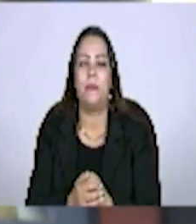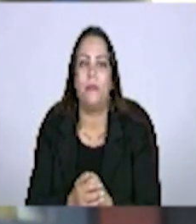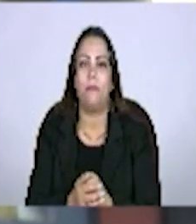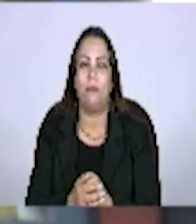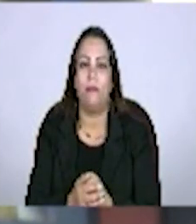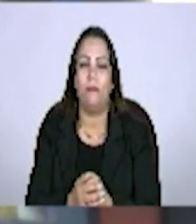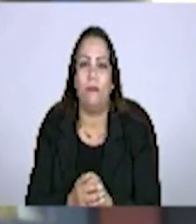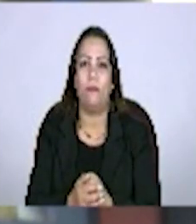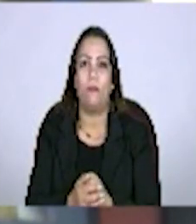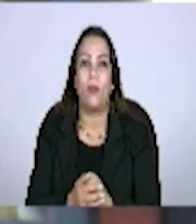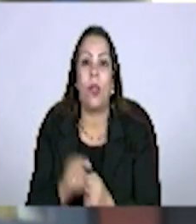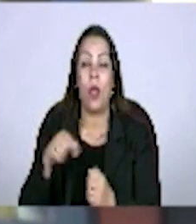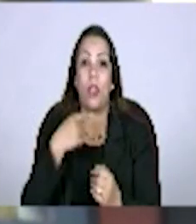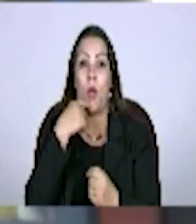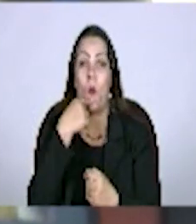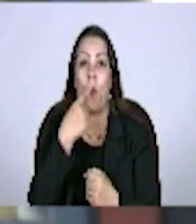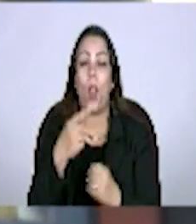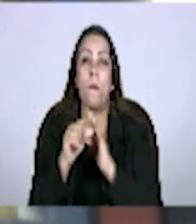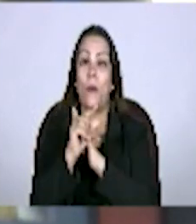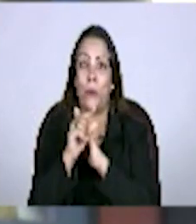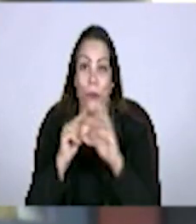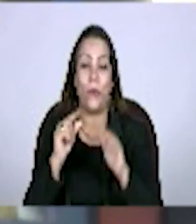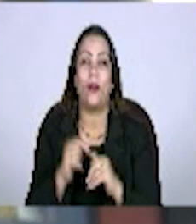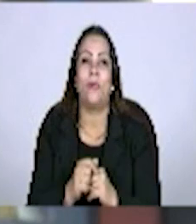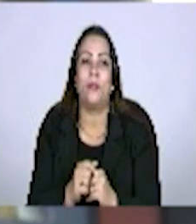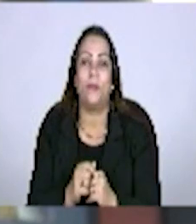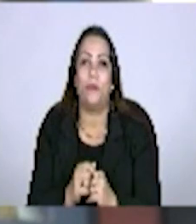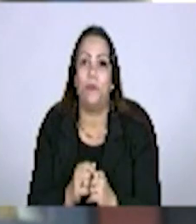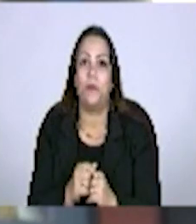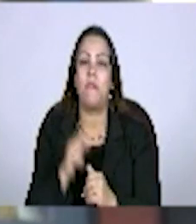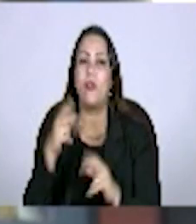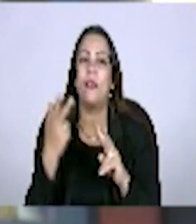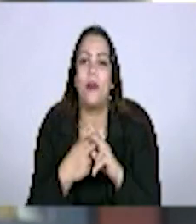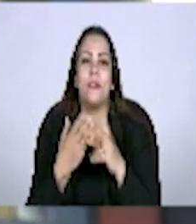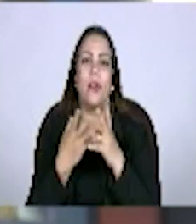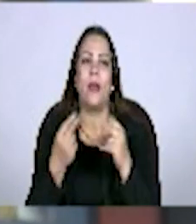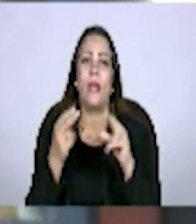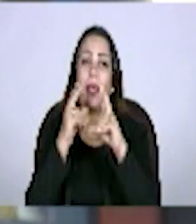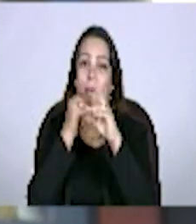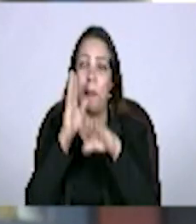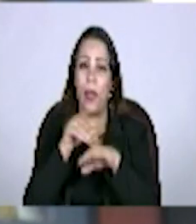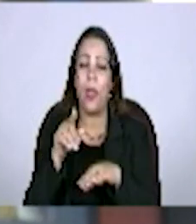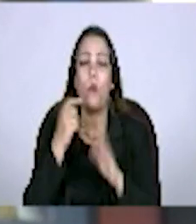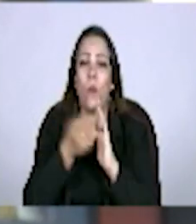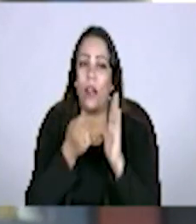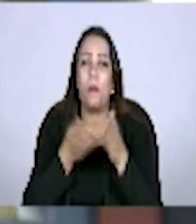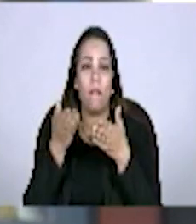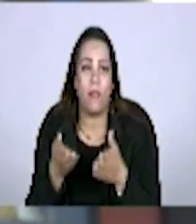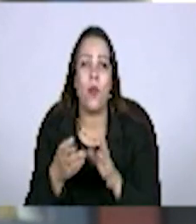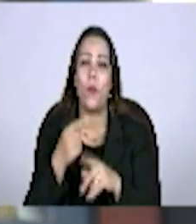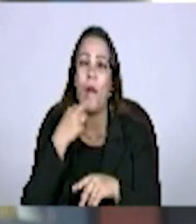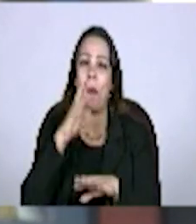الاخرين انا جبت لكم النهارده موضوع في ناس كتير اتكلمت عنه وكتبت فيه